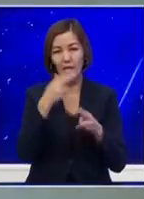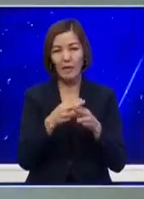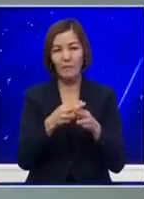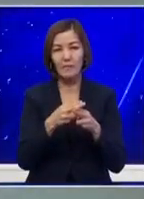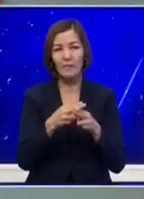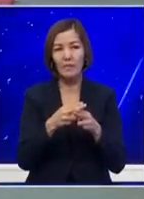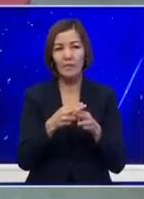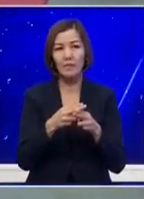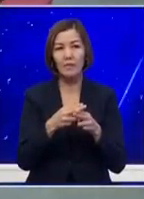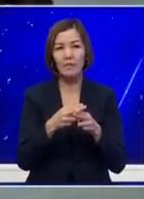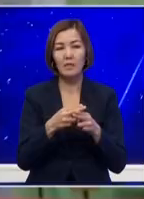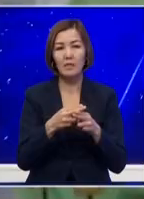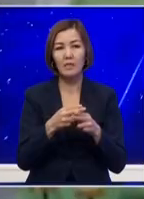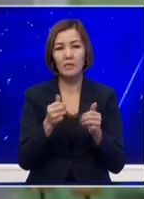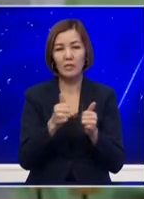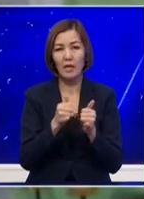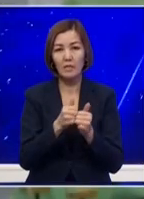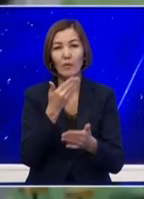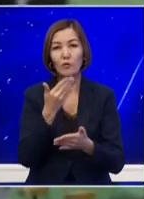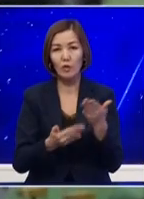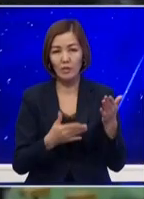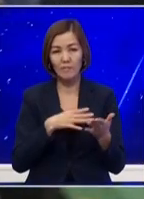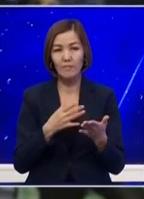істейді. Сол кісіге жақындадым. Аға мені